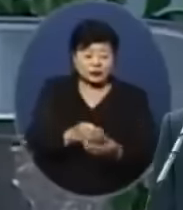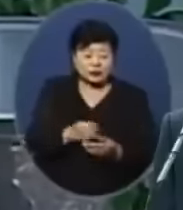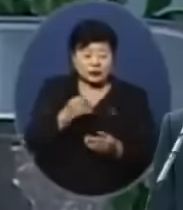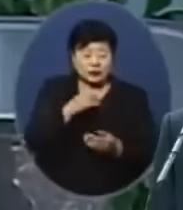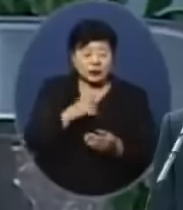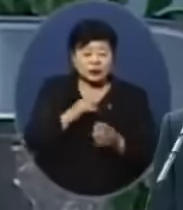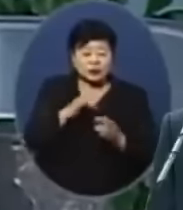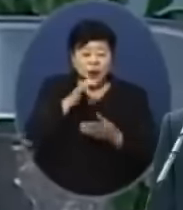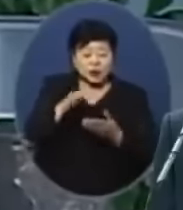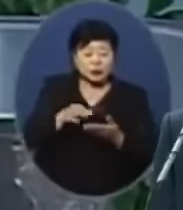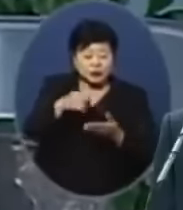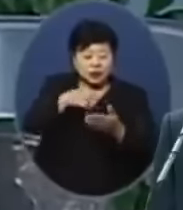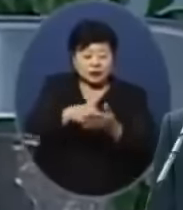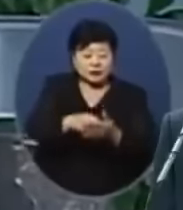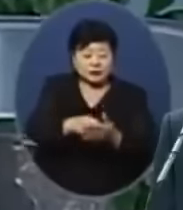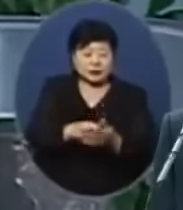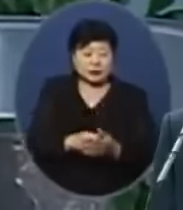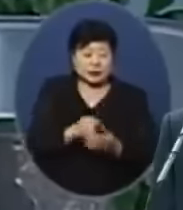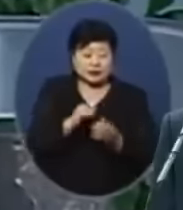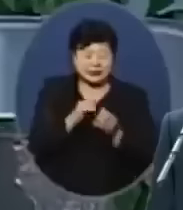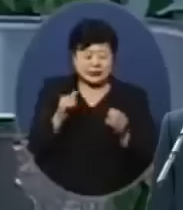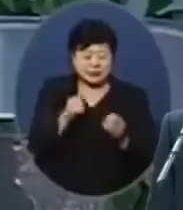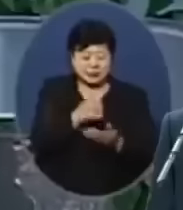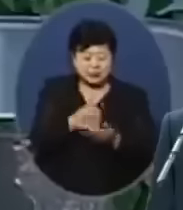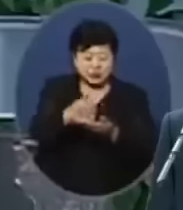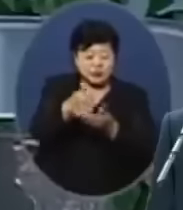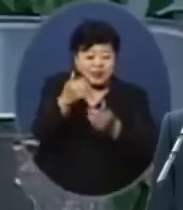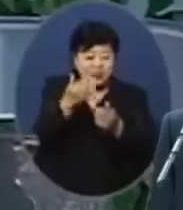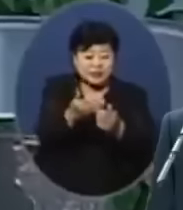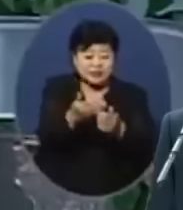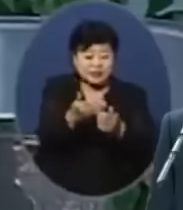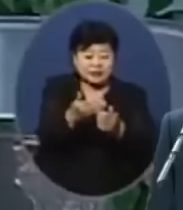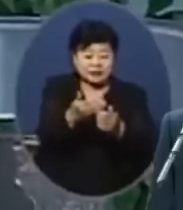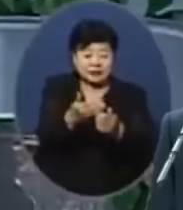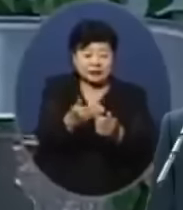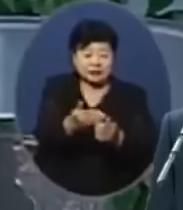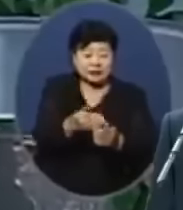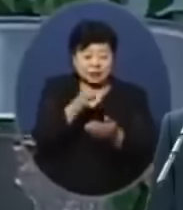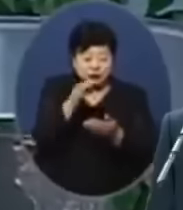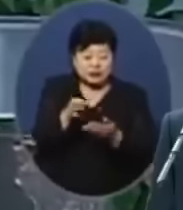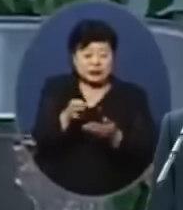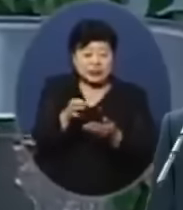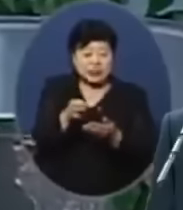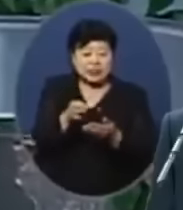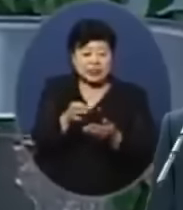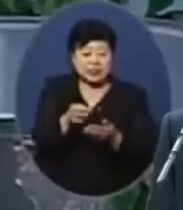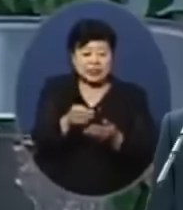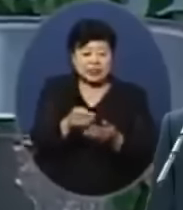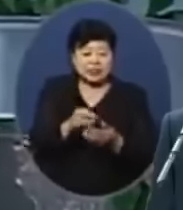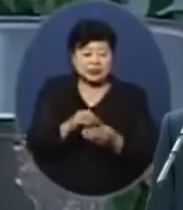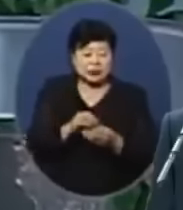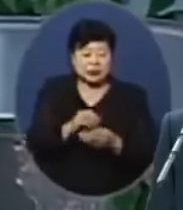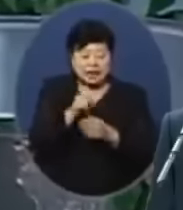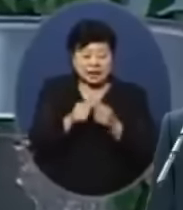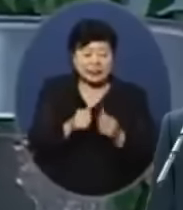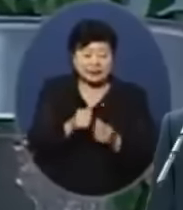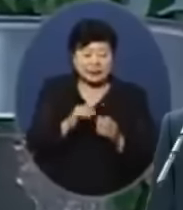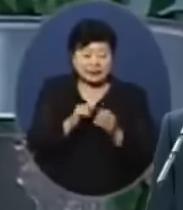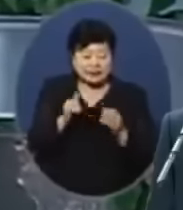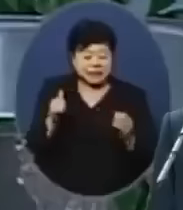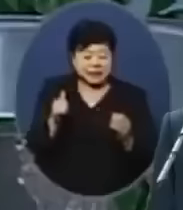헌금도 작정했습니다. 한 사람 한 사람 주님께서 이제 물질에 속한 사람이 아닌 하나님의